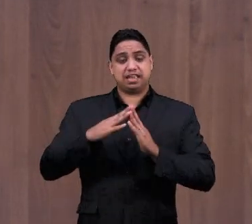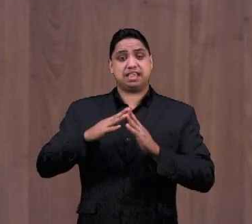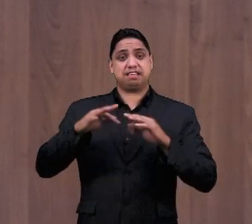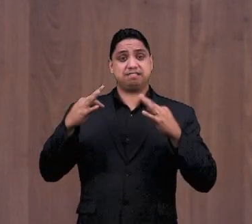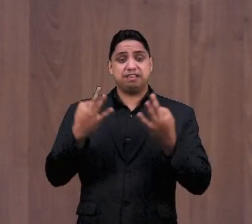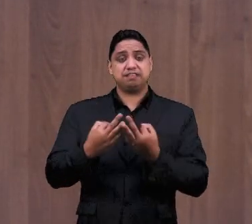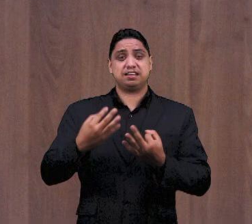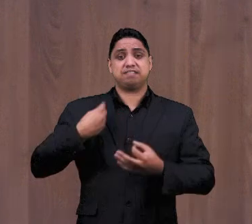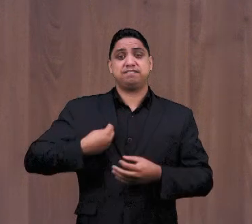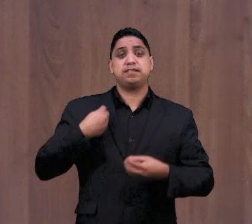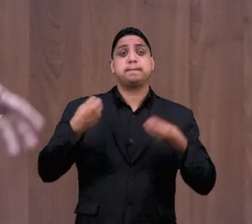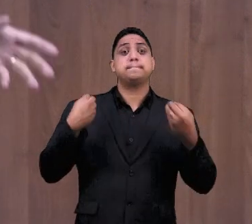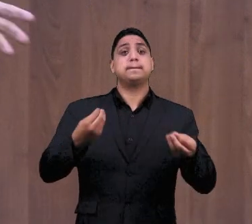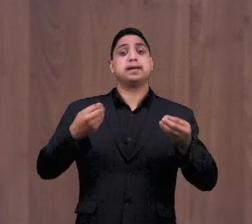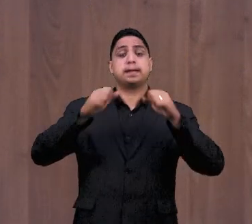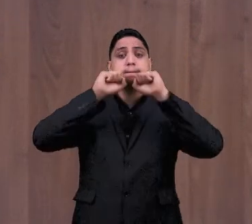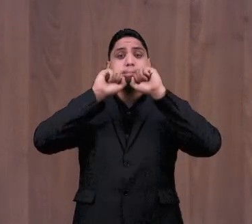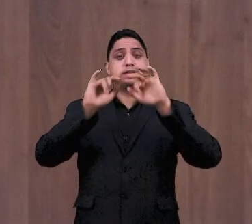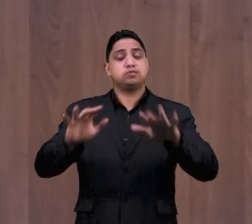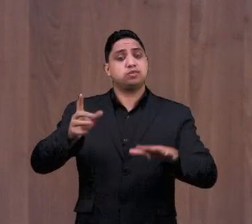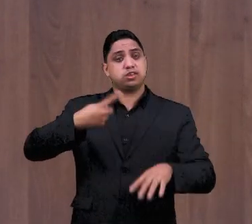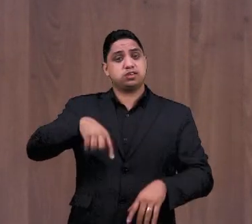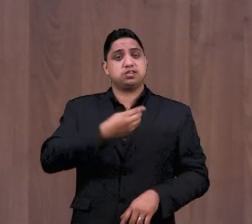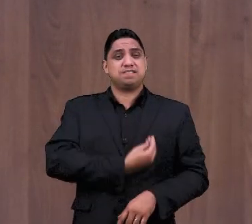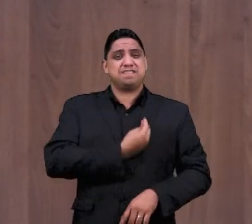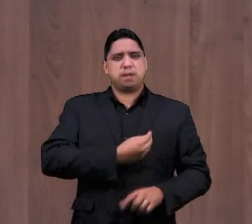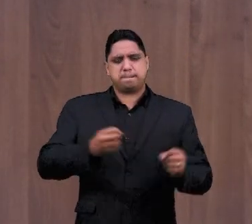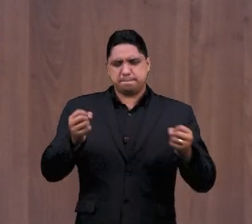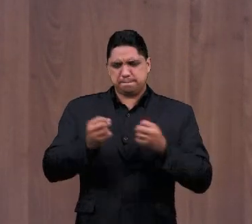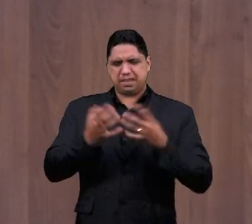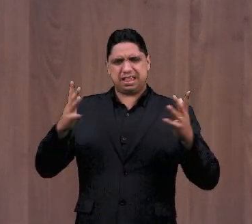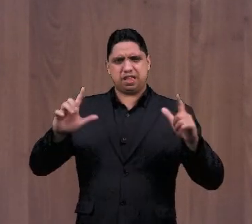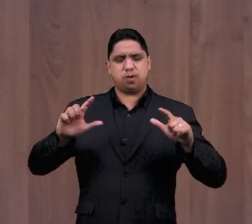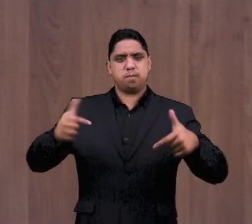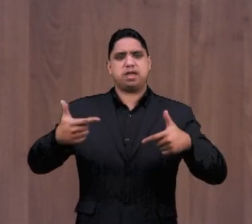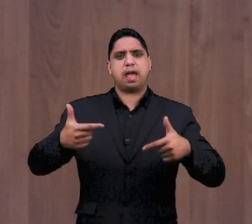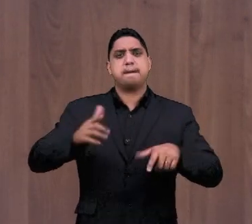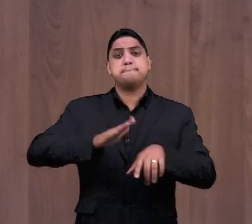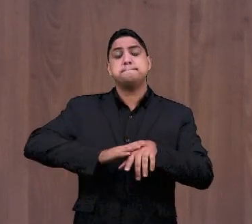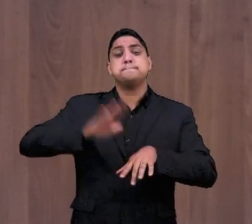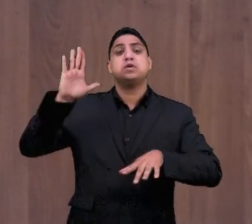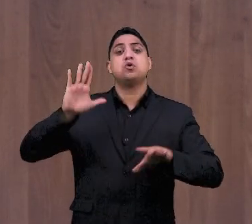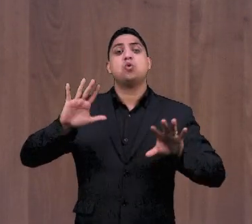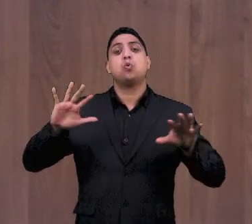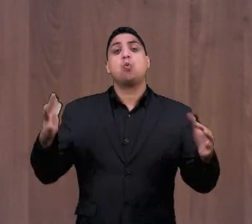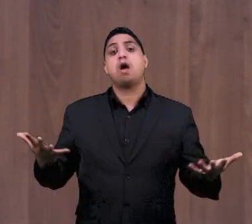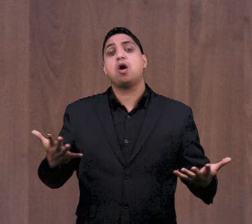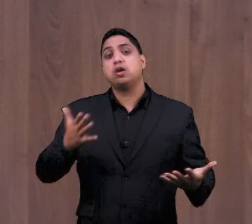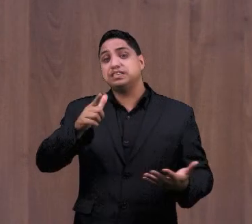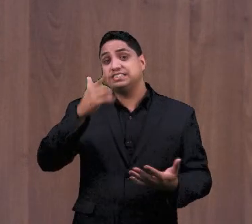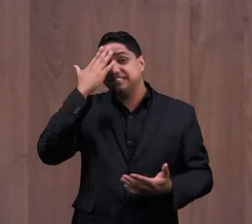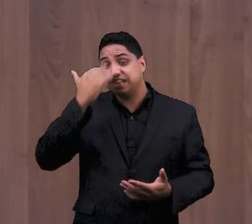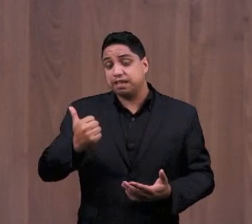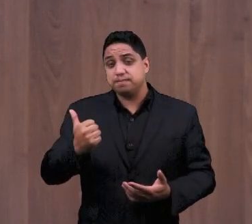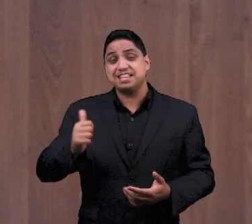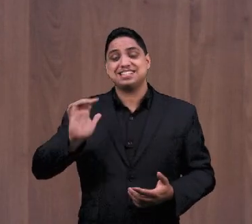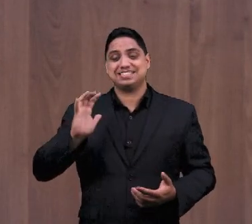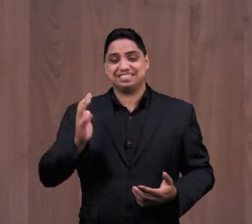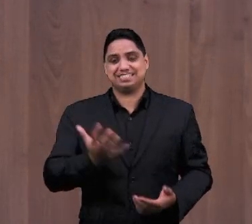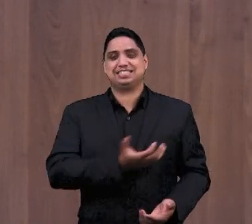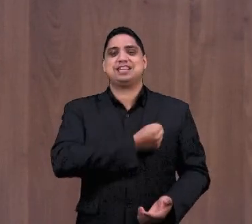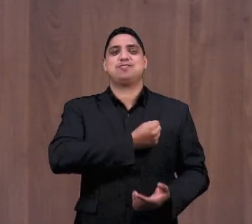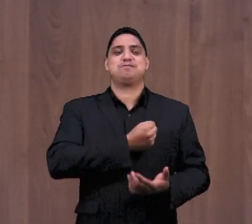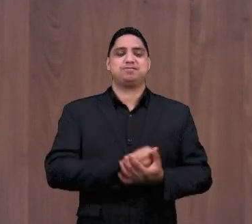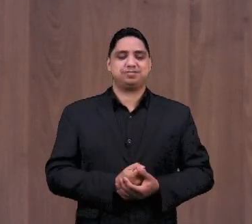notre famille, pour nous bénir et faire le plus grand miracle de tous. Vous savez lequel? Est